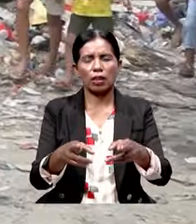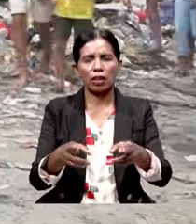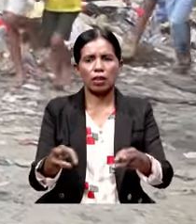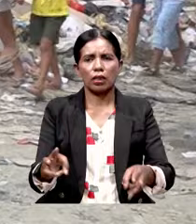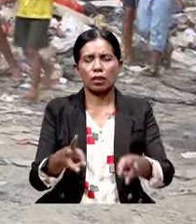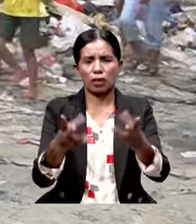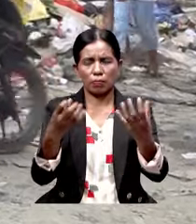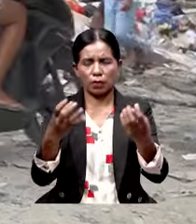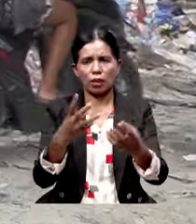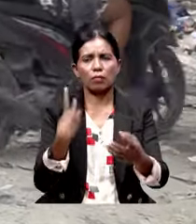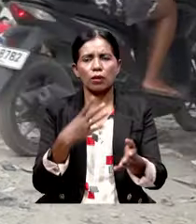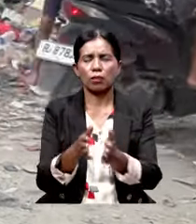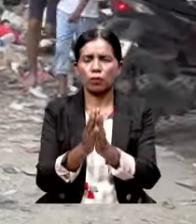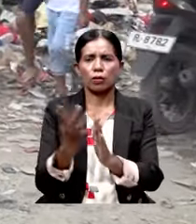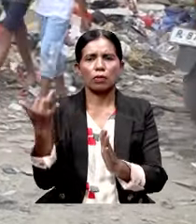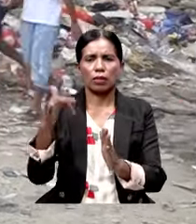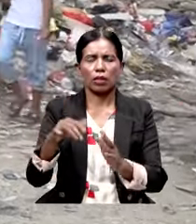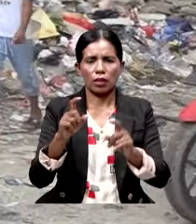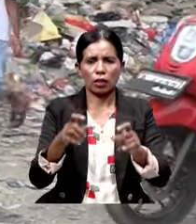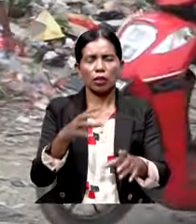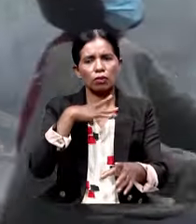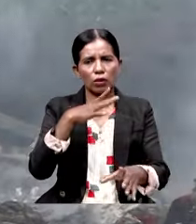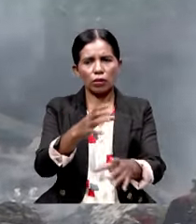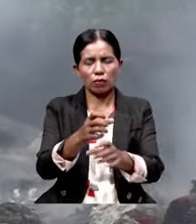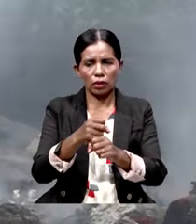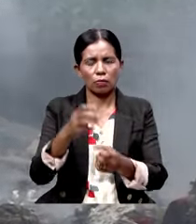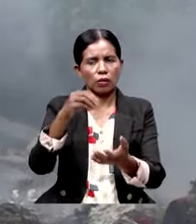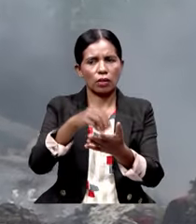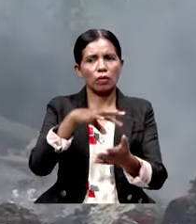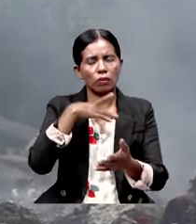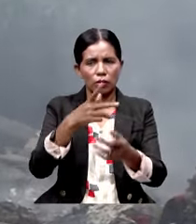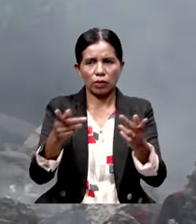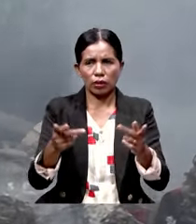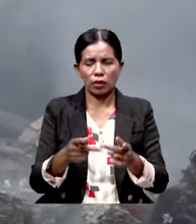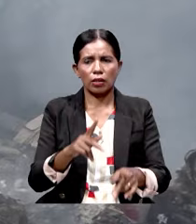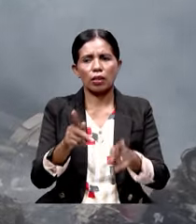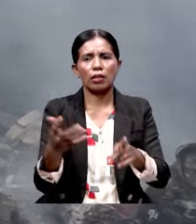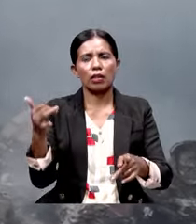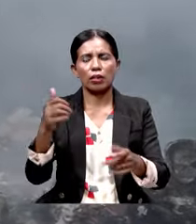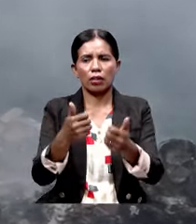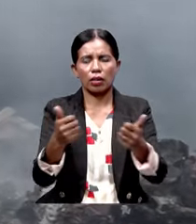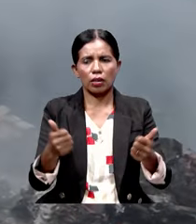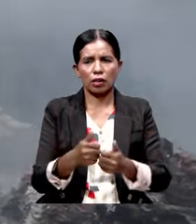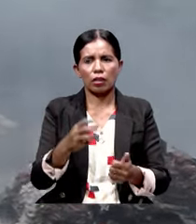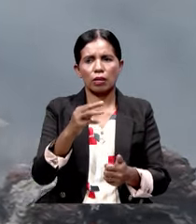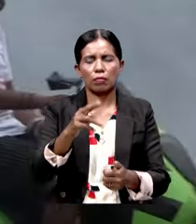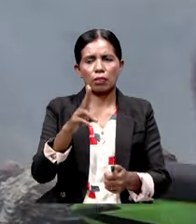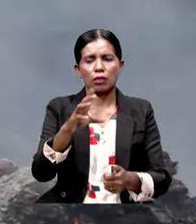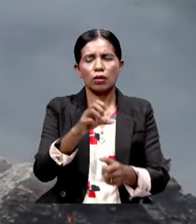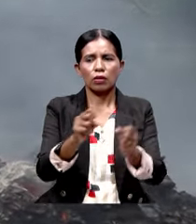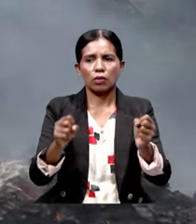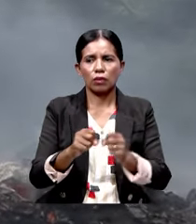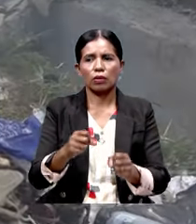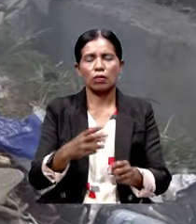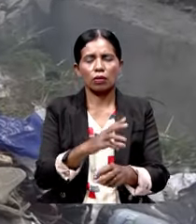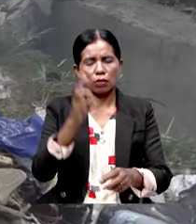sira tenge po erne tenge poti lori ba fale lisu. Alende ne komunidade i aldea Mura suku Santa Cruz